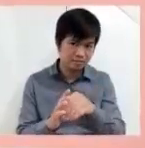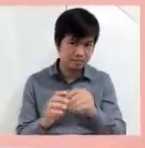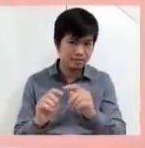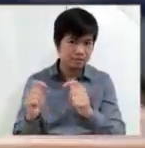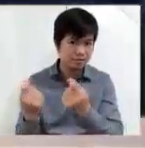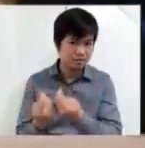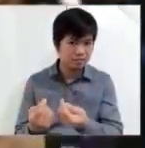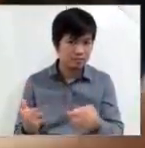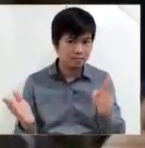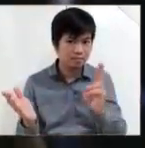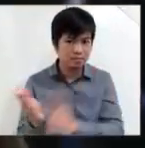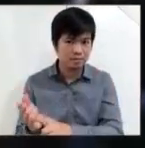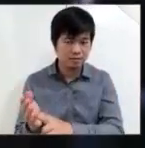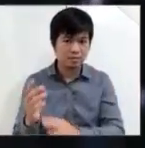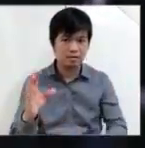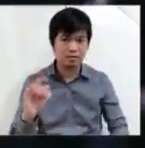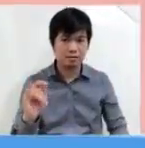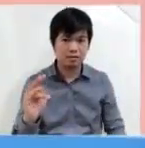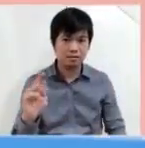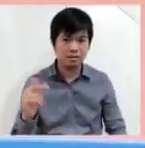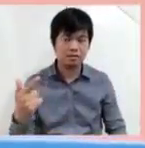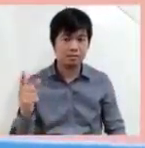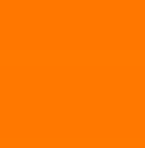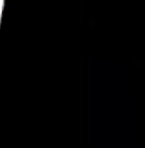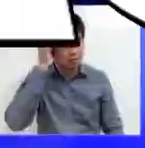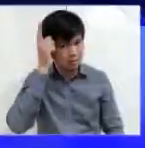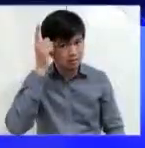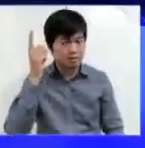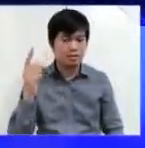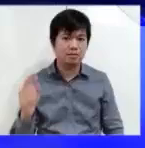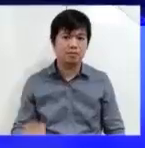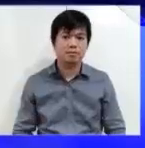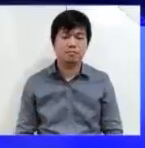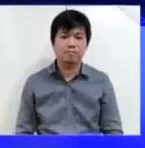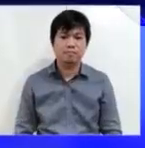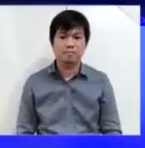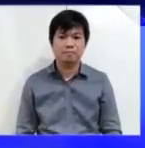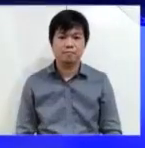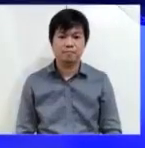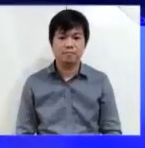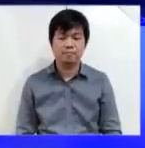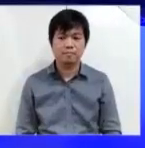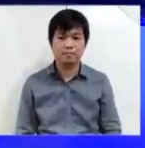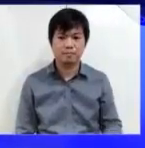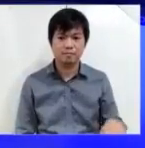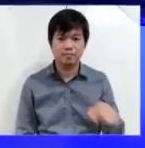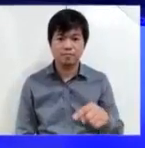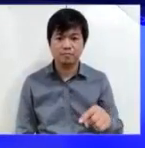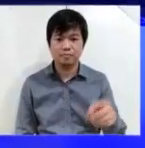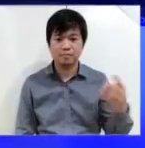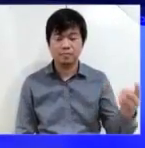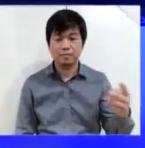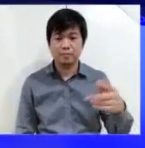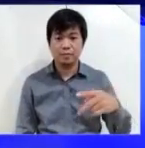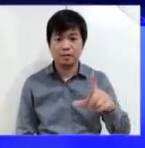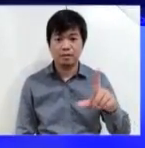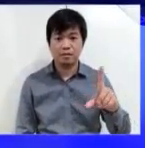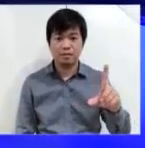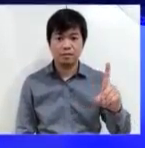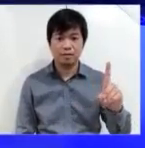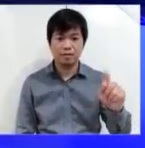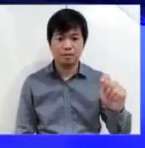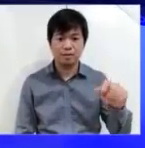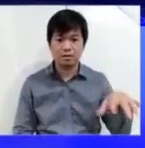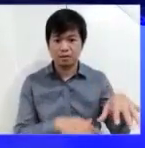Macandili Katindig sa Signal HD Spikers. More player movements, umalis na ng PLDT High Speed Hitters si former